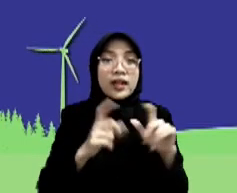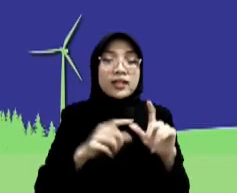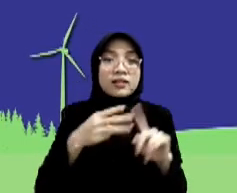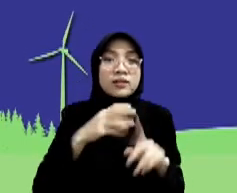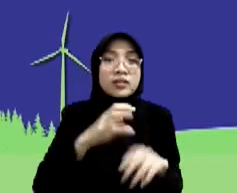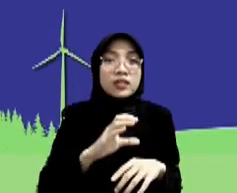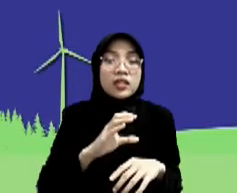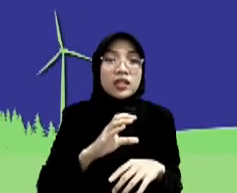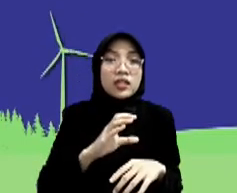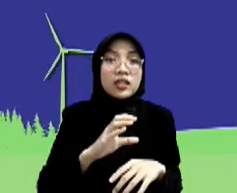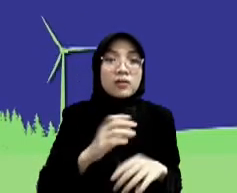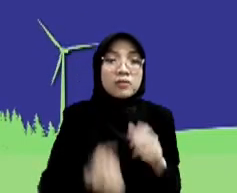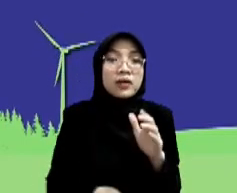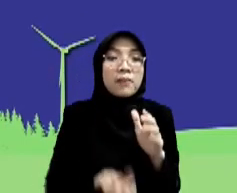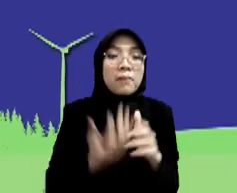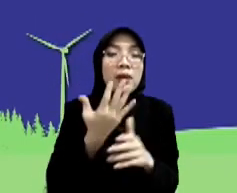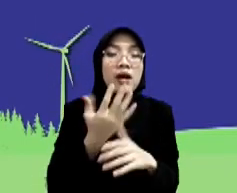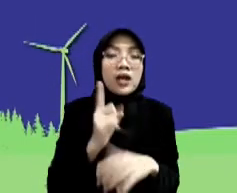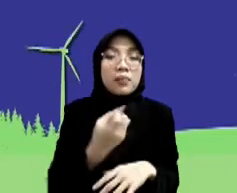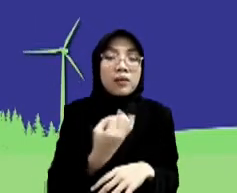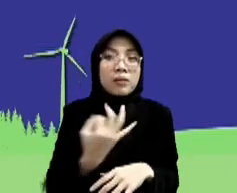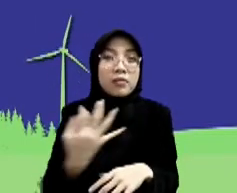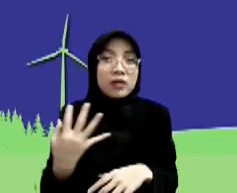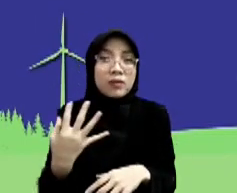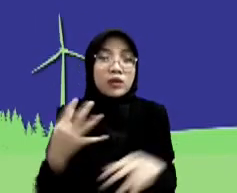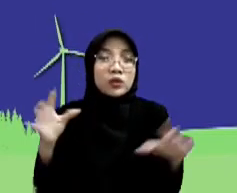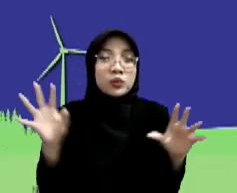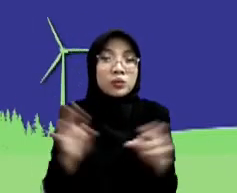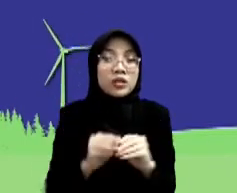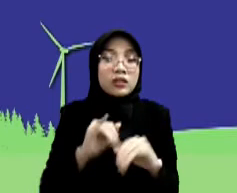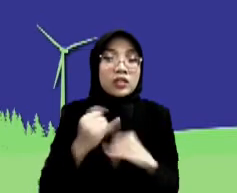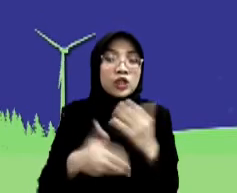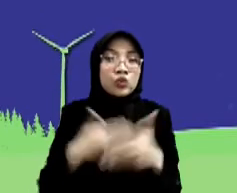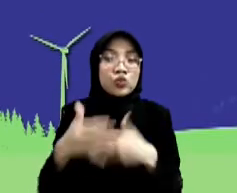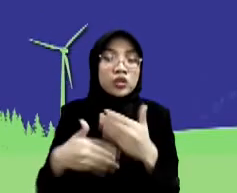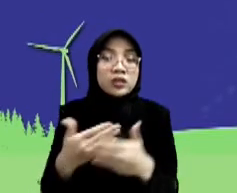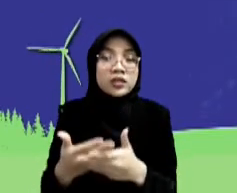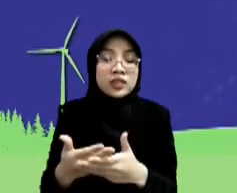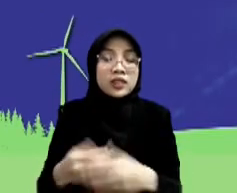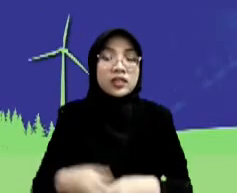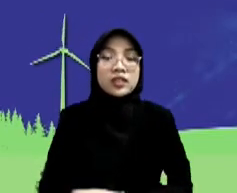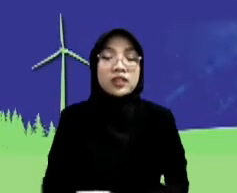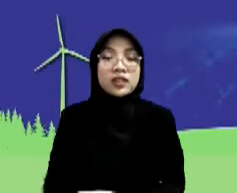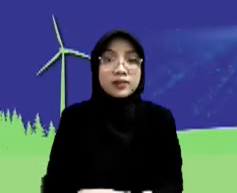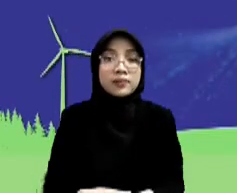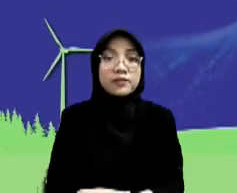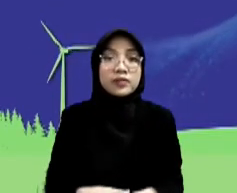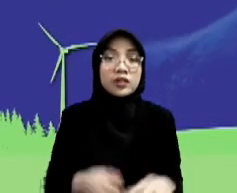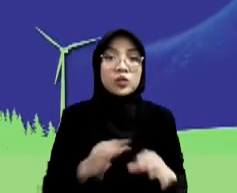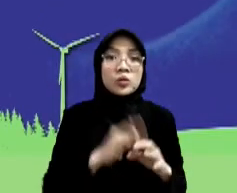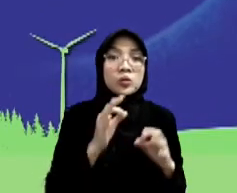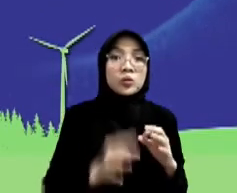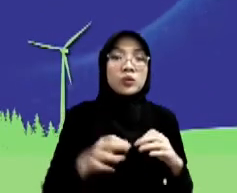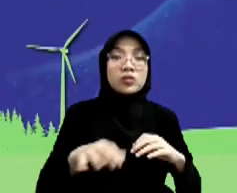HSBC mengembangkan be sejumlah ya sejumlah eh industri solusi Nature